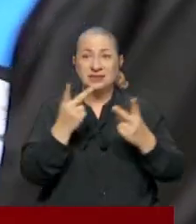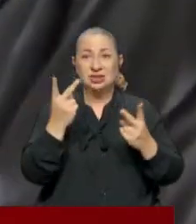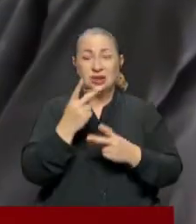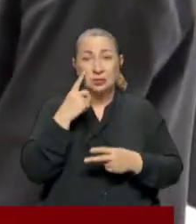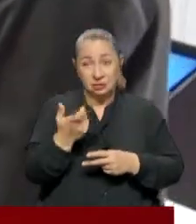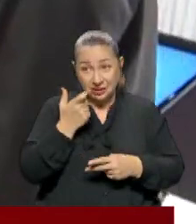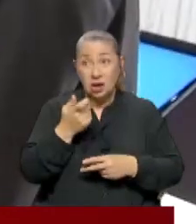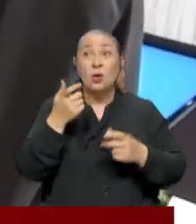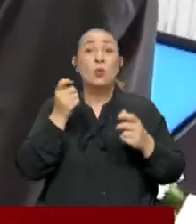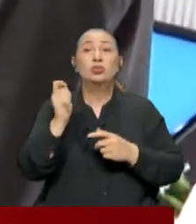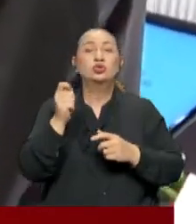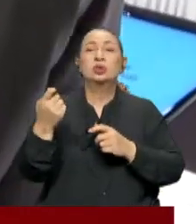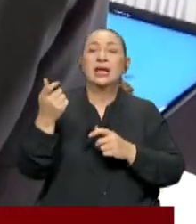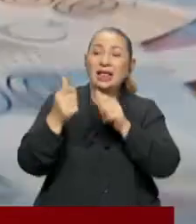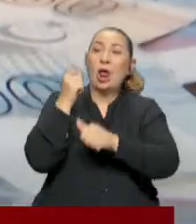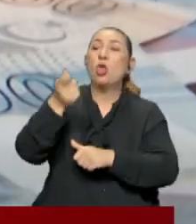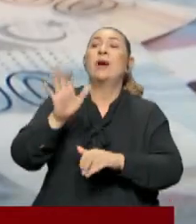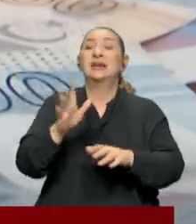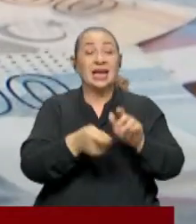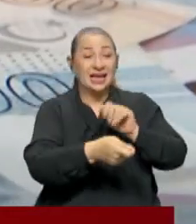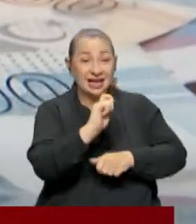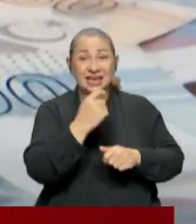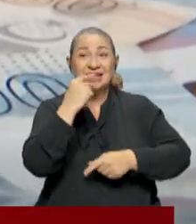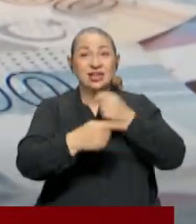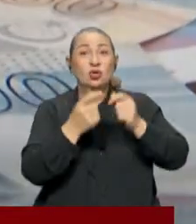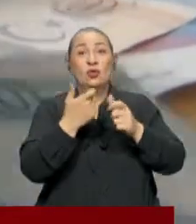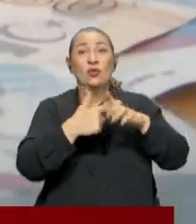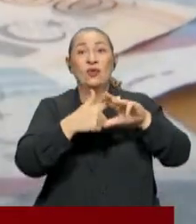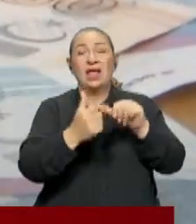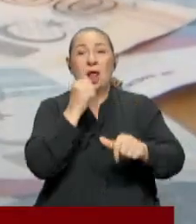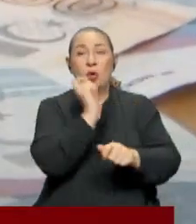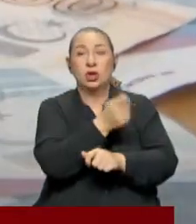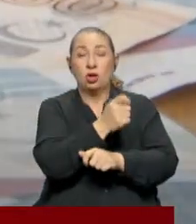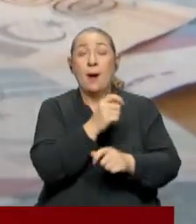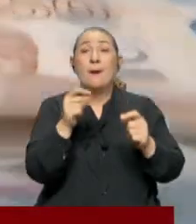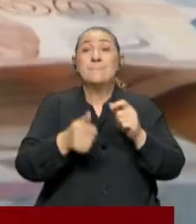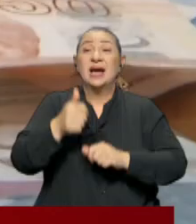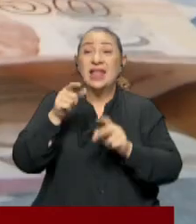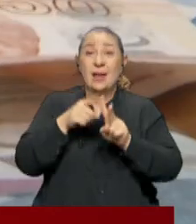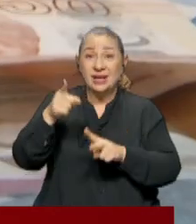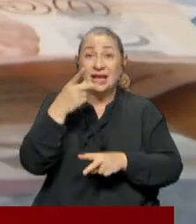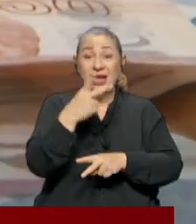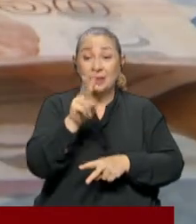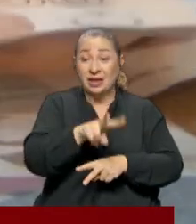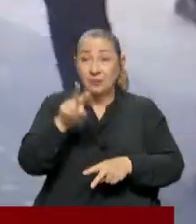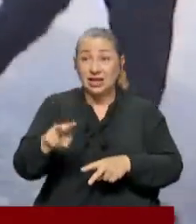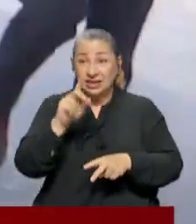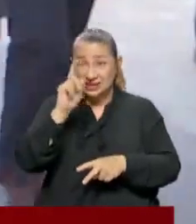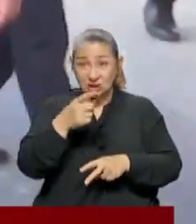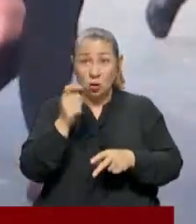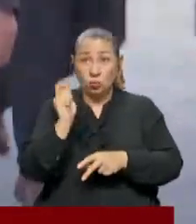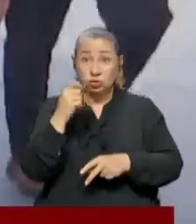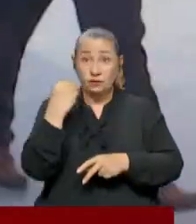dikkat çekti Çünkü buz karşılıksız Kredi ise yıllık üfe'ye göre hesaplanarak geri ödeniyor bakan nebati 2022'de